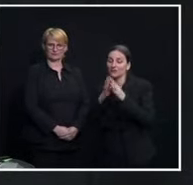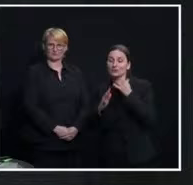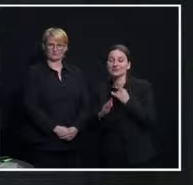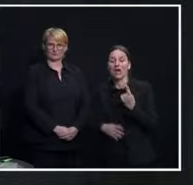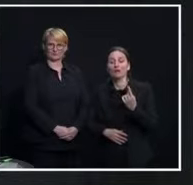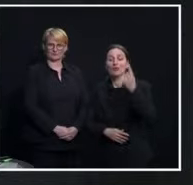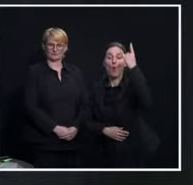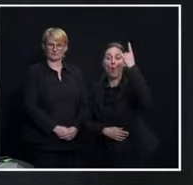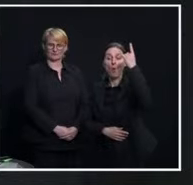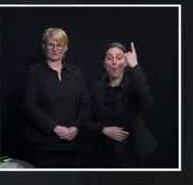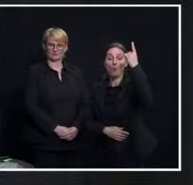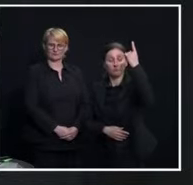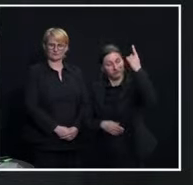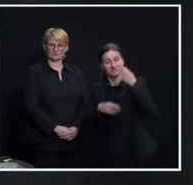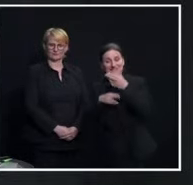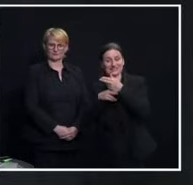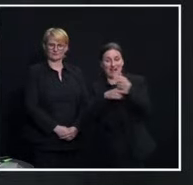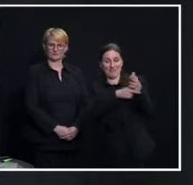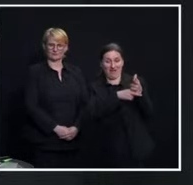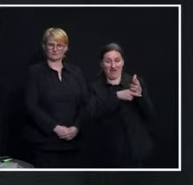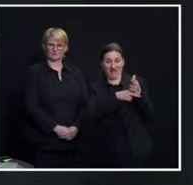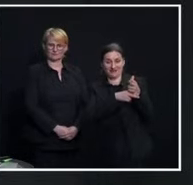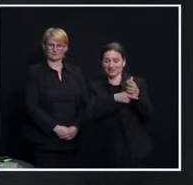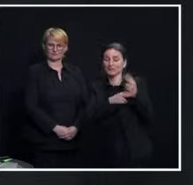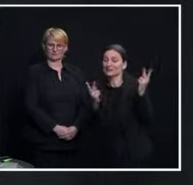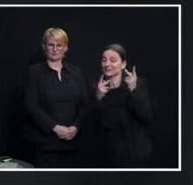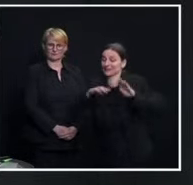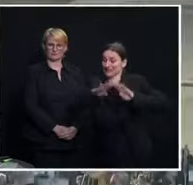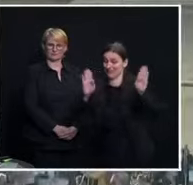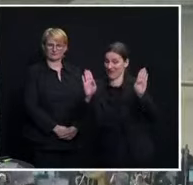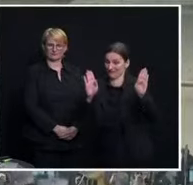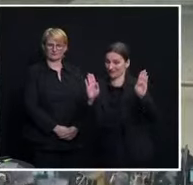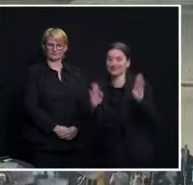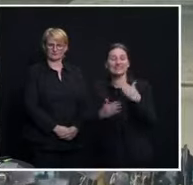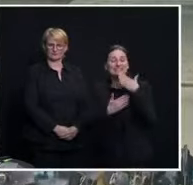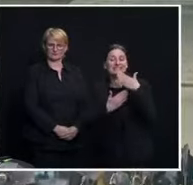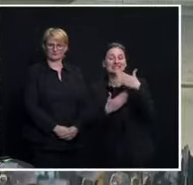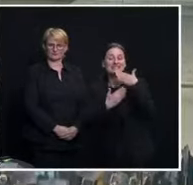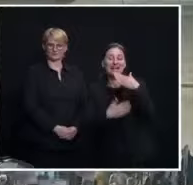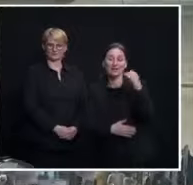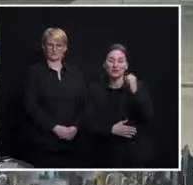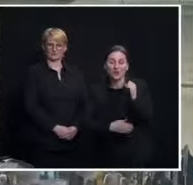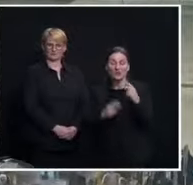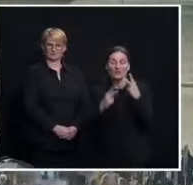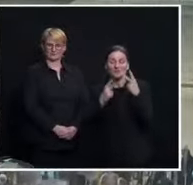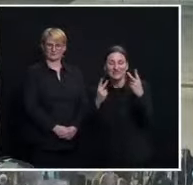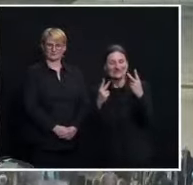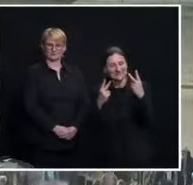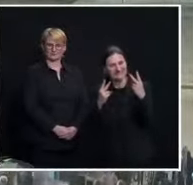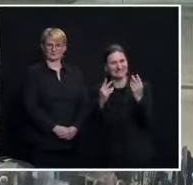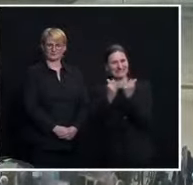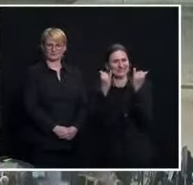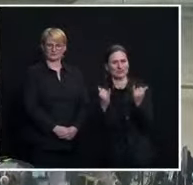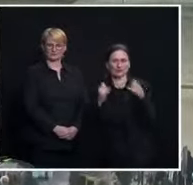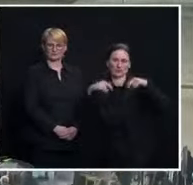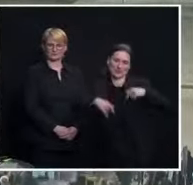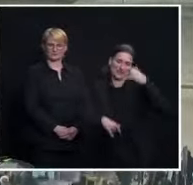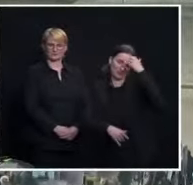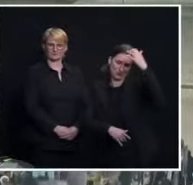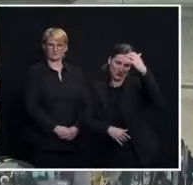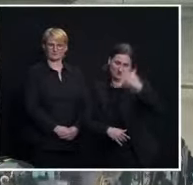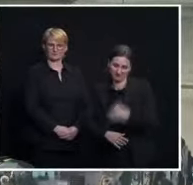aus dem Fenster drehen, was ja auch keine Selbstverständlichkeit ist. Also dafür vielen Dank und vor allem ist es einfach eine wahnsinnig wichtige Institution hier in München. Vielen